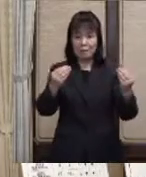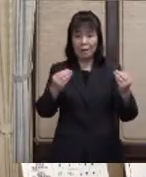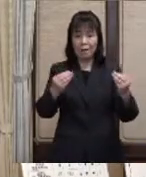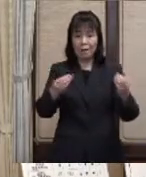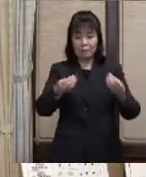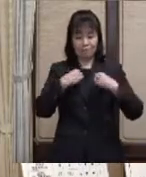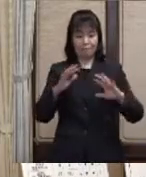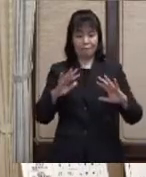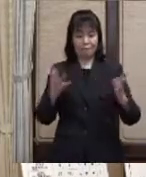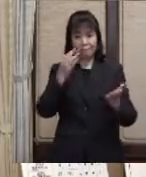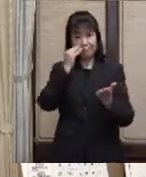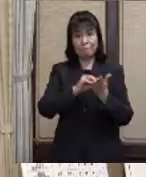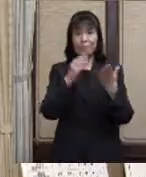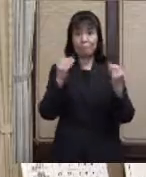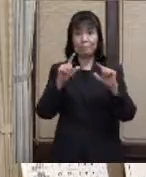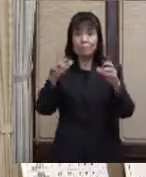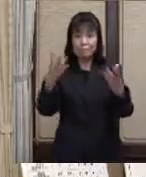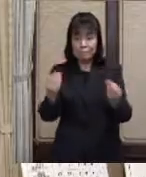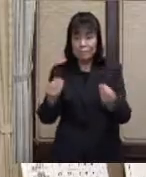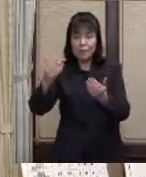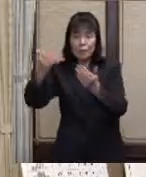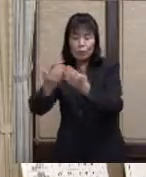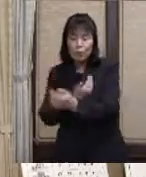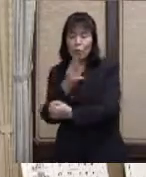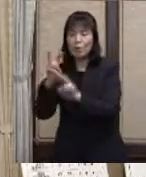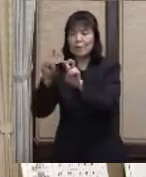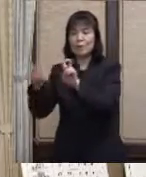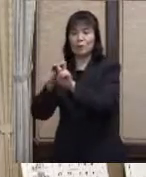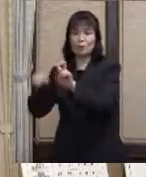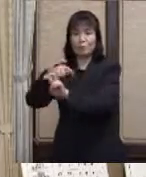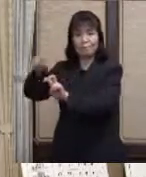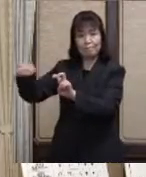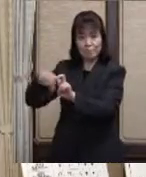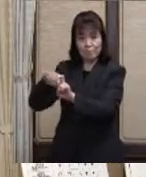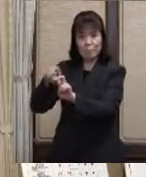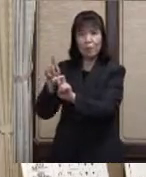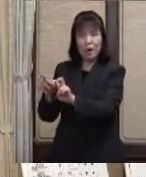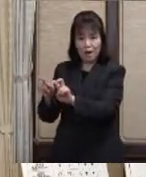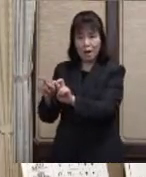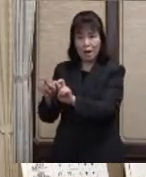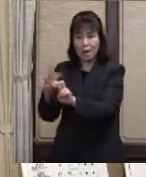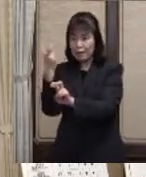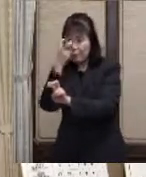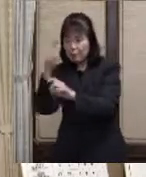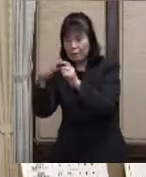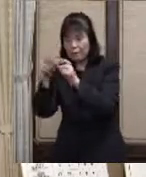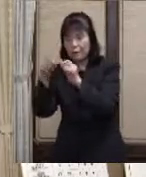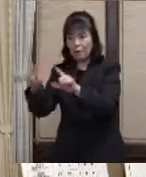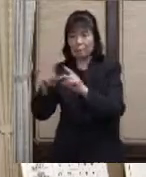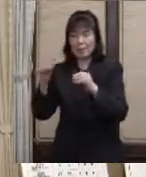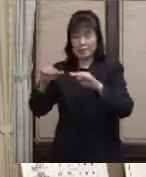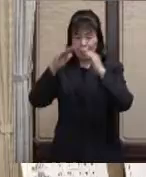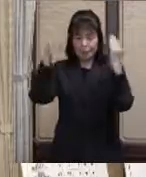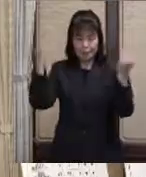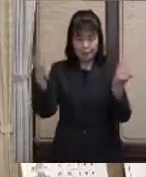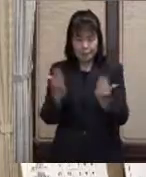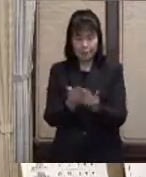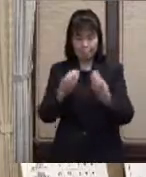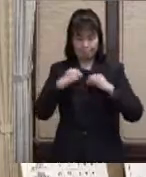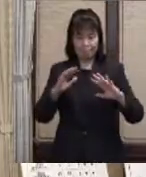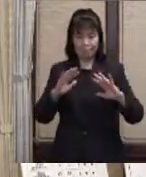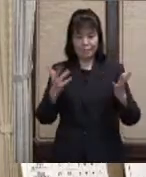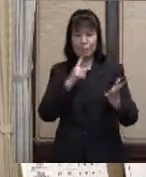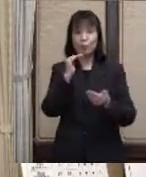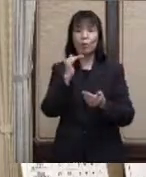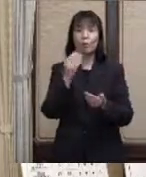性が確認取れたということでしたが、残りの20名についても PCR 検査の結果がありまして、全員陰性であ